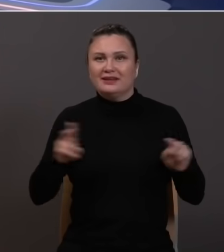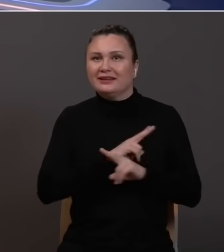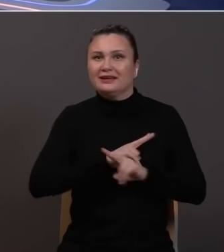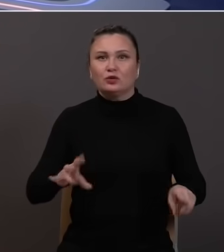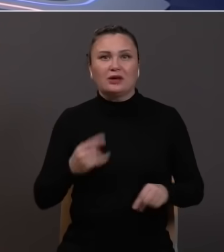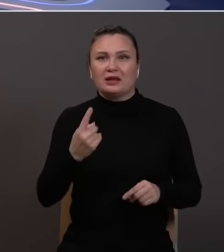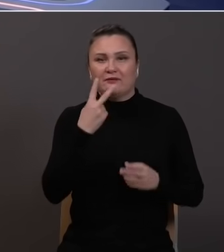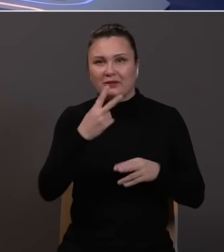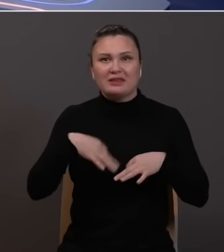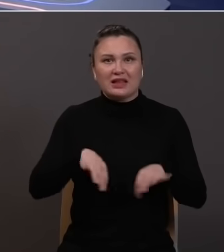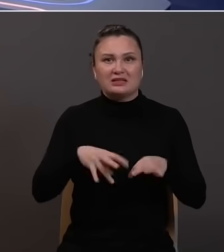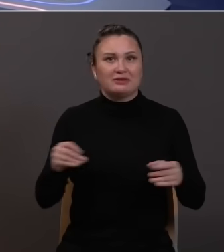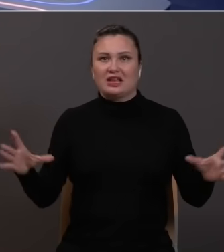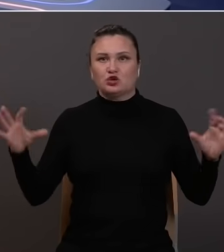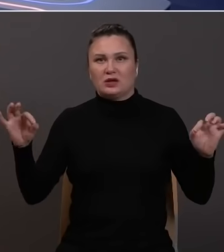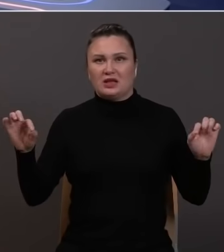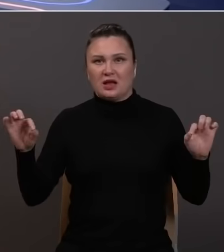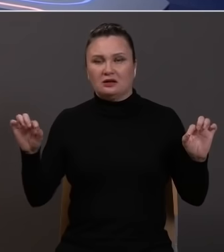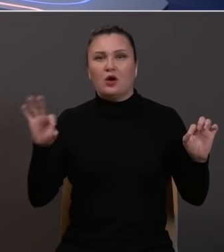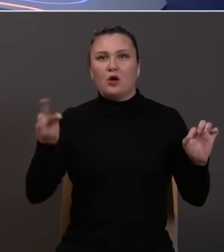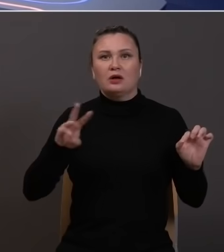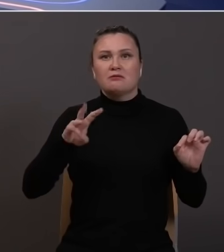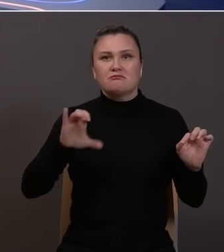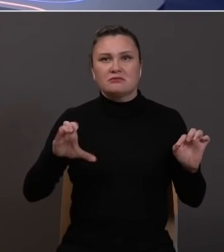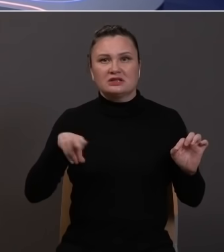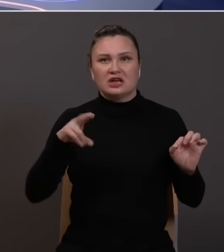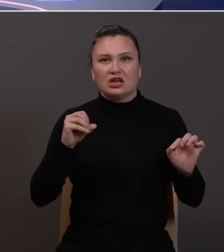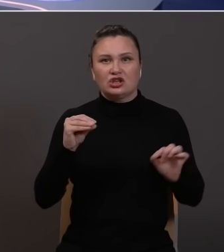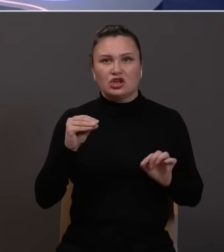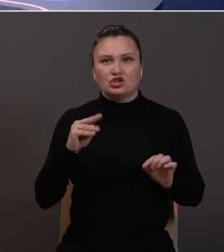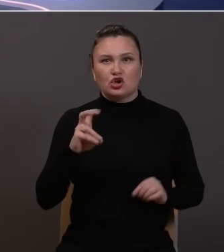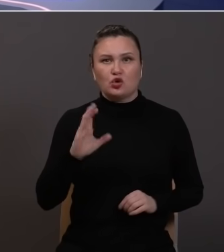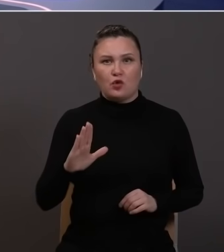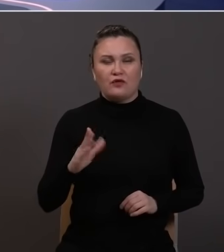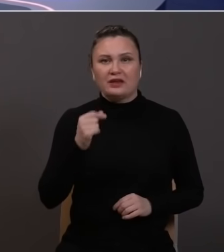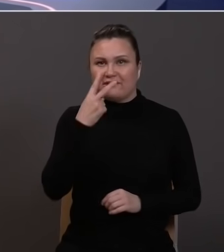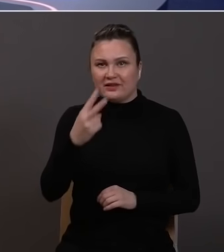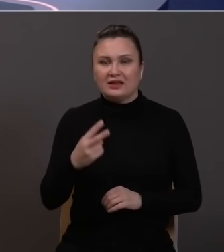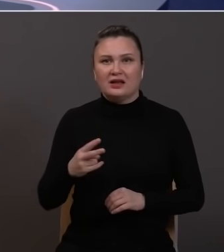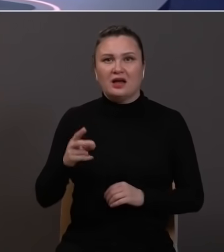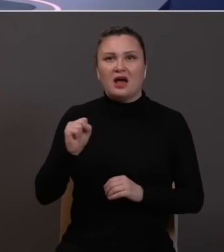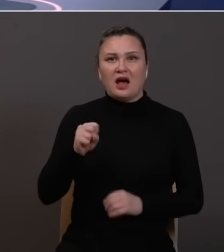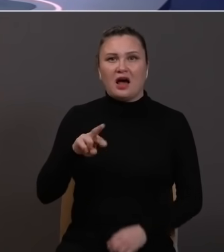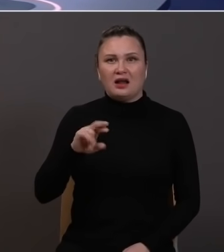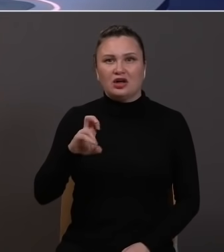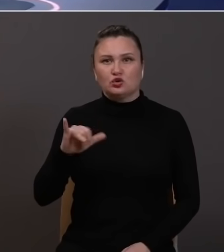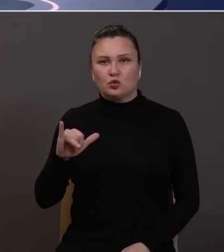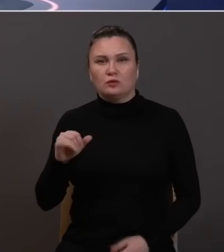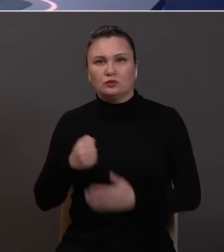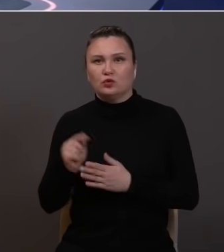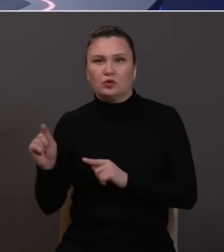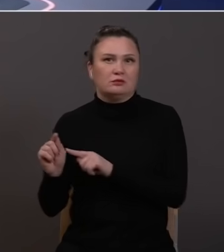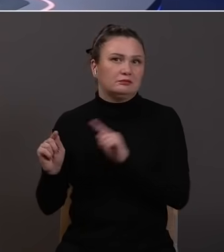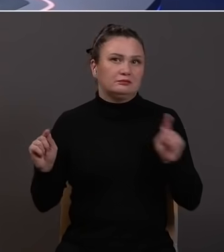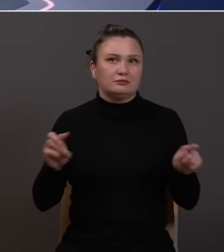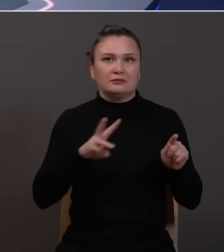никто ни одним видом транспорта не соединял. Допустим, от мыса Дежнёва на Чукотке, где видны огни Аляски, доехать до мыса Рока в